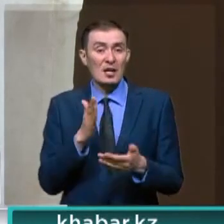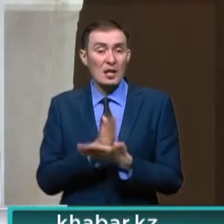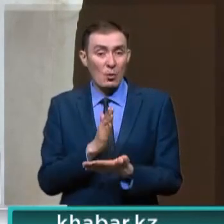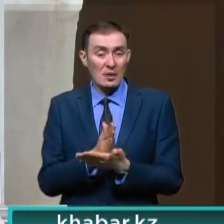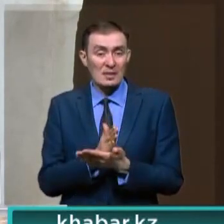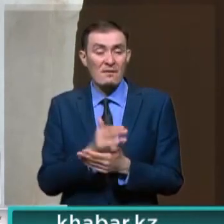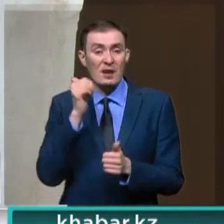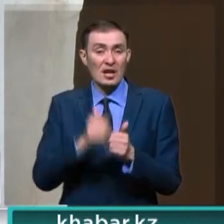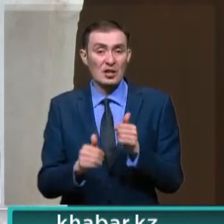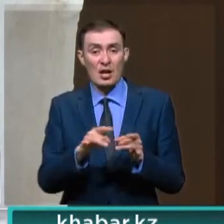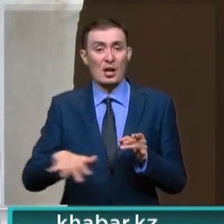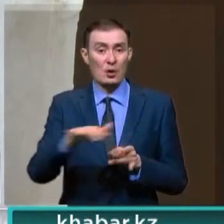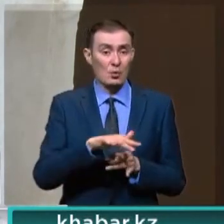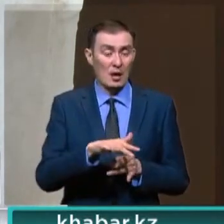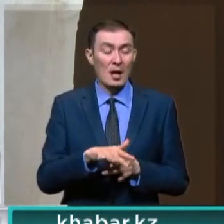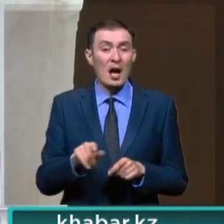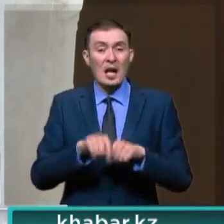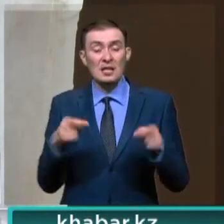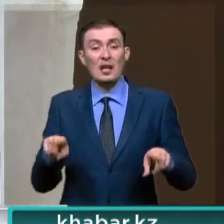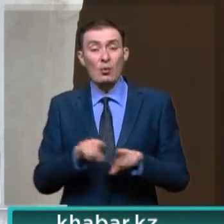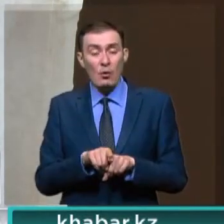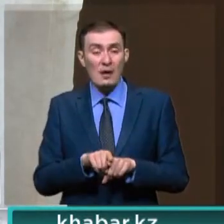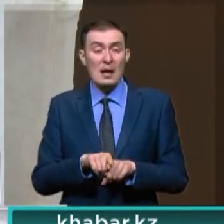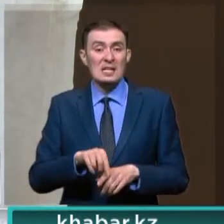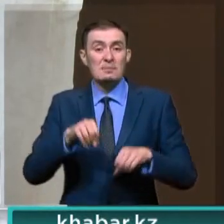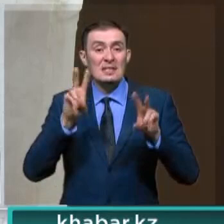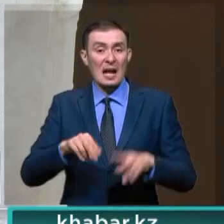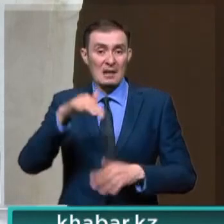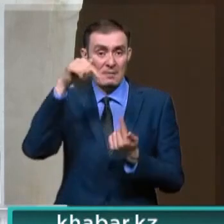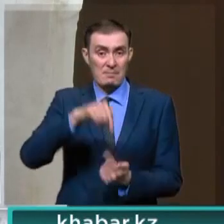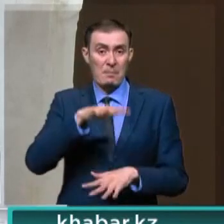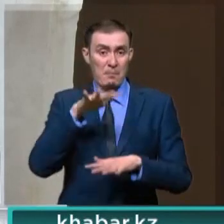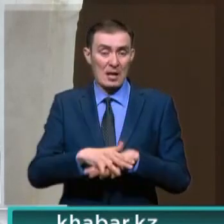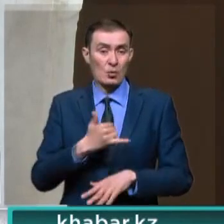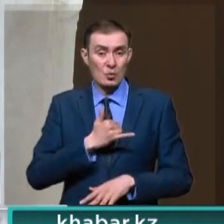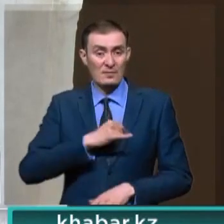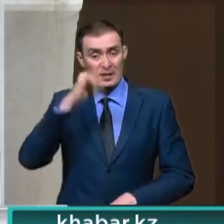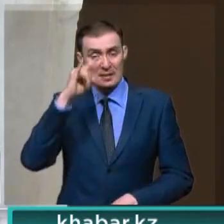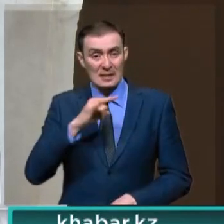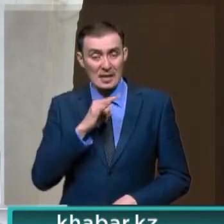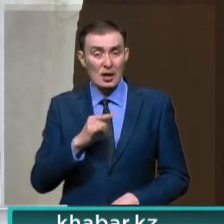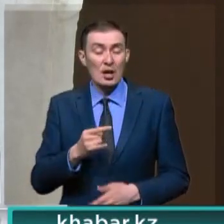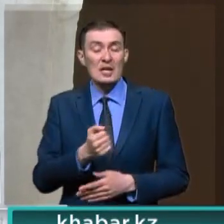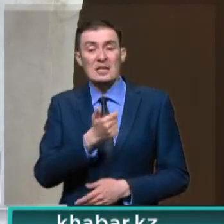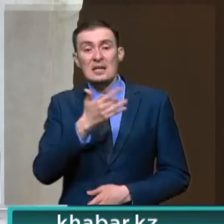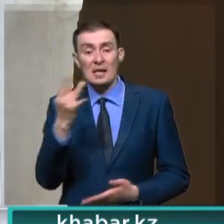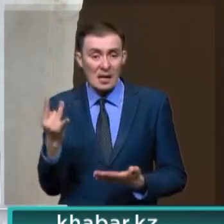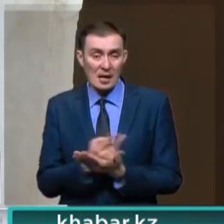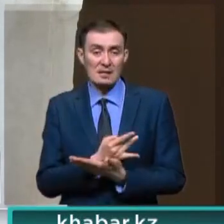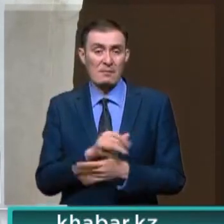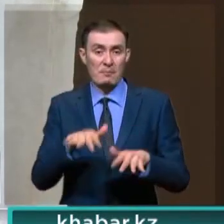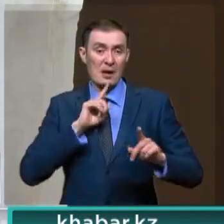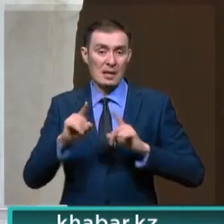расположены во всех районах. Об открытии такого специализированного сельскохозяйственного банка в нашей стране уже несколько раз поднимался в